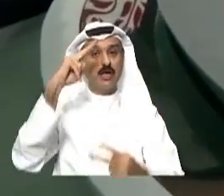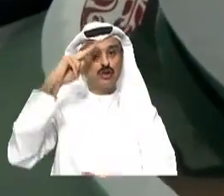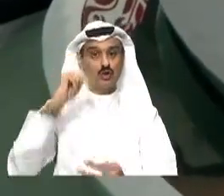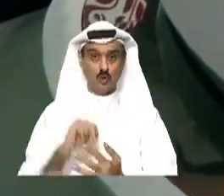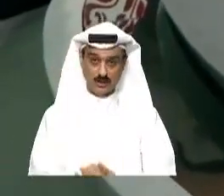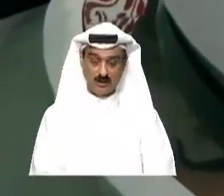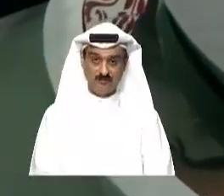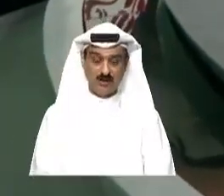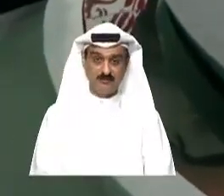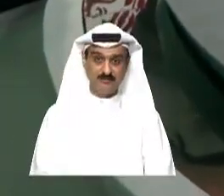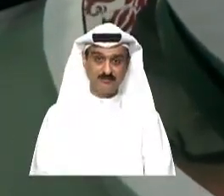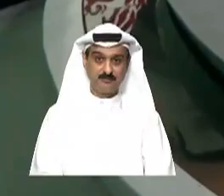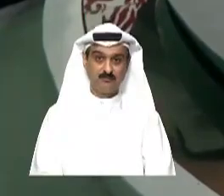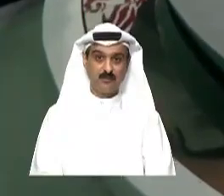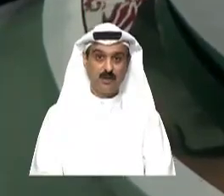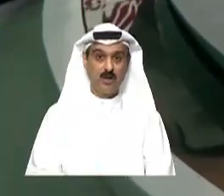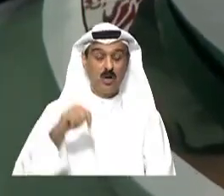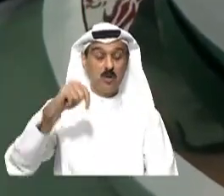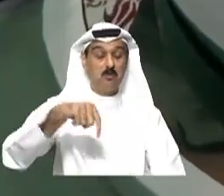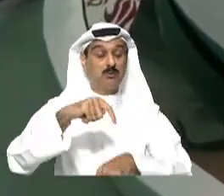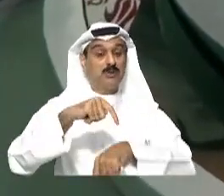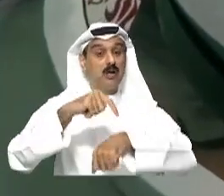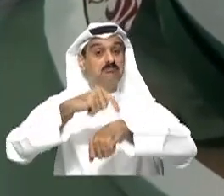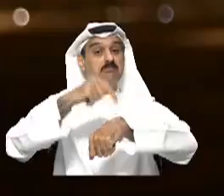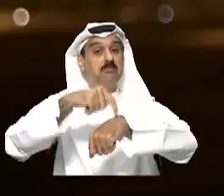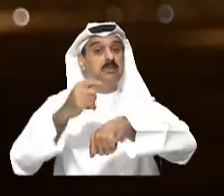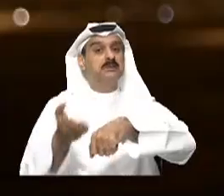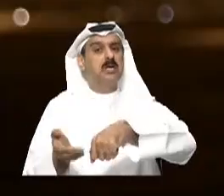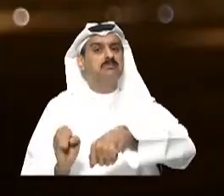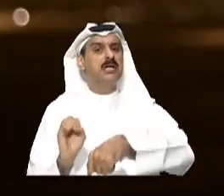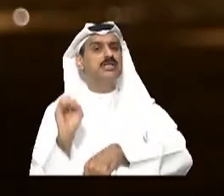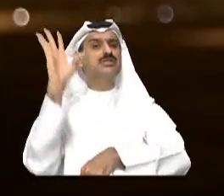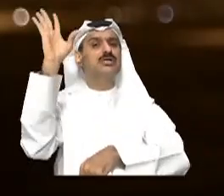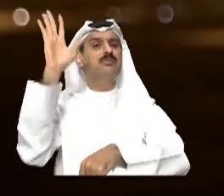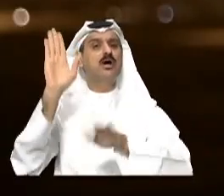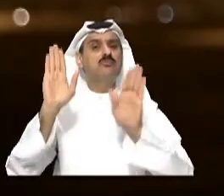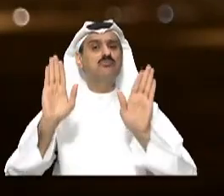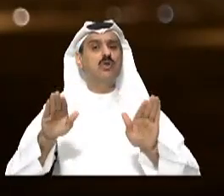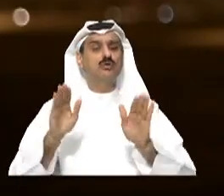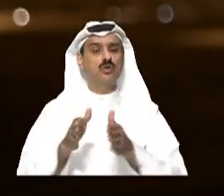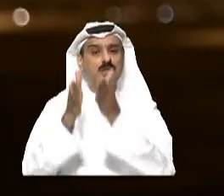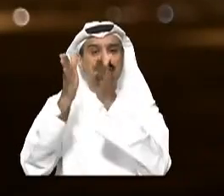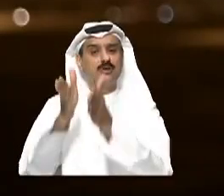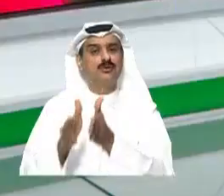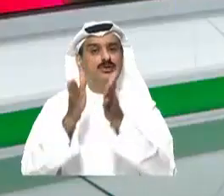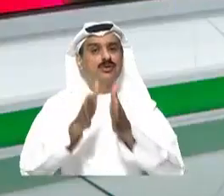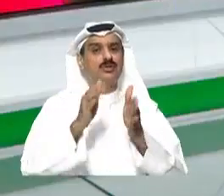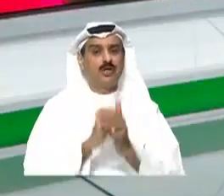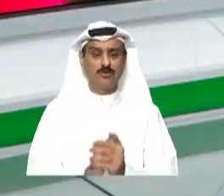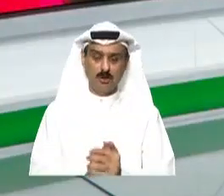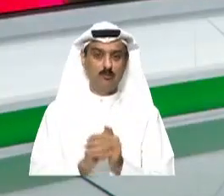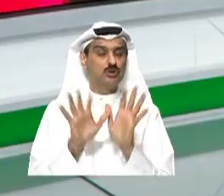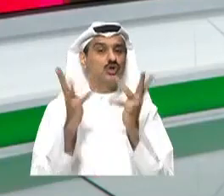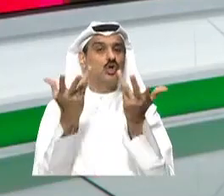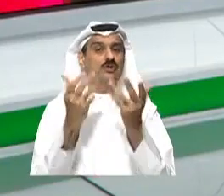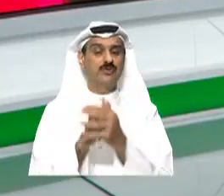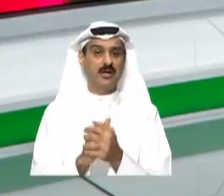يعني المتواجدة من الساعات الأولى من هذا الصباح، نتكلم عن عملية التنظيم دخول وخروج الجماهير.